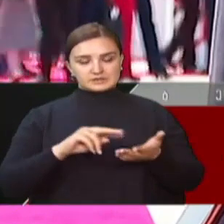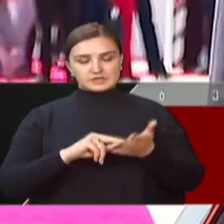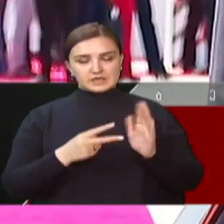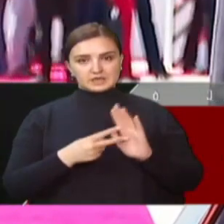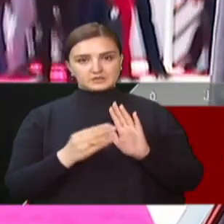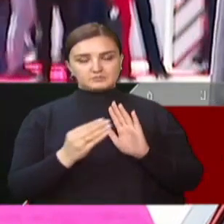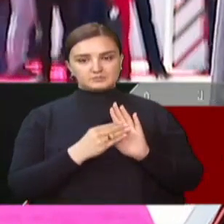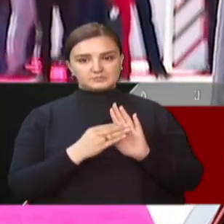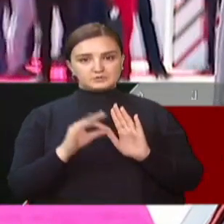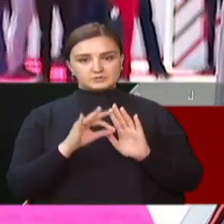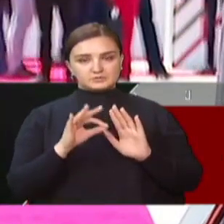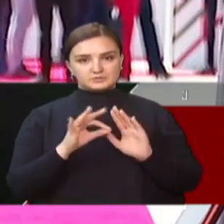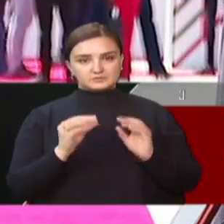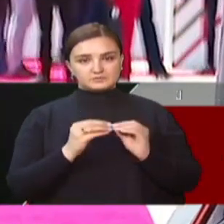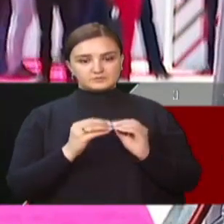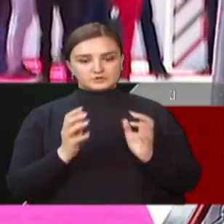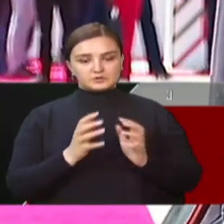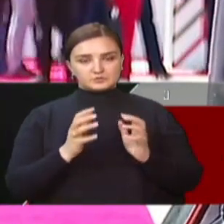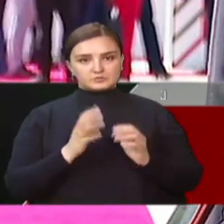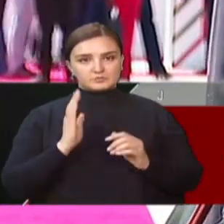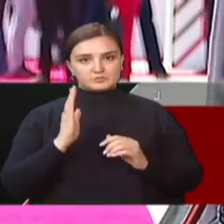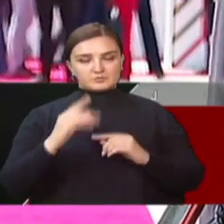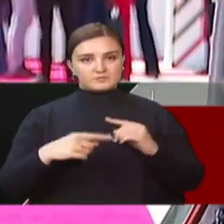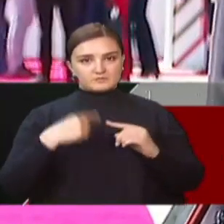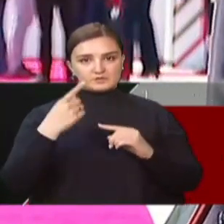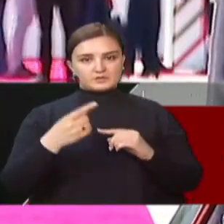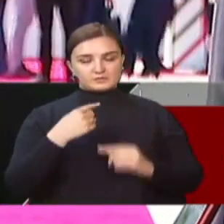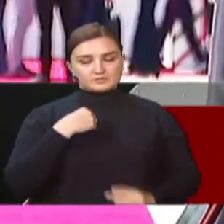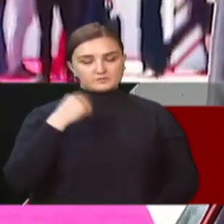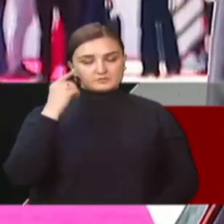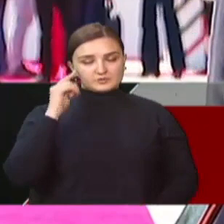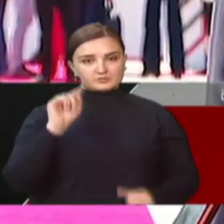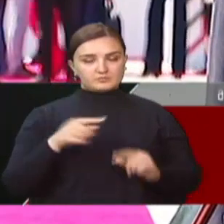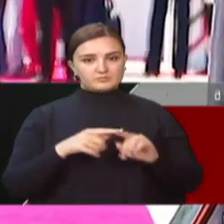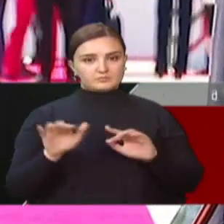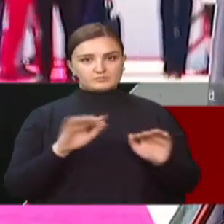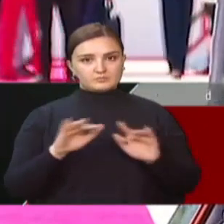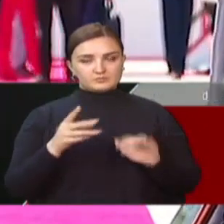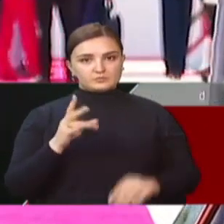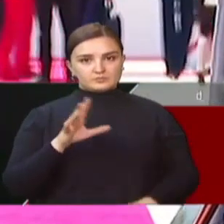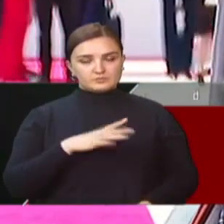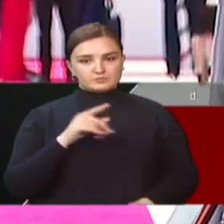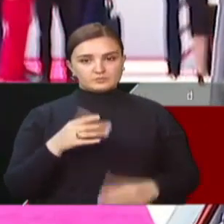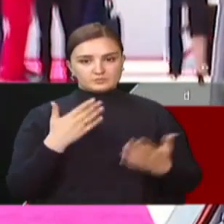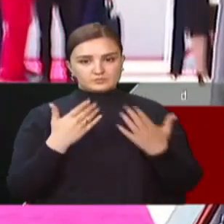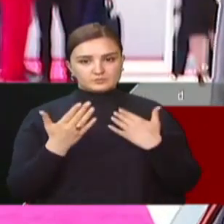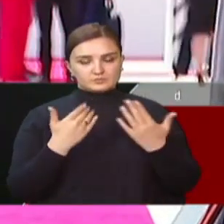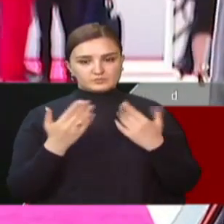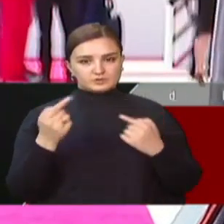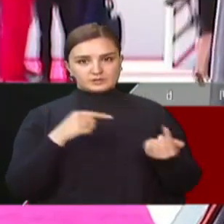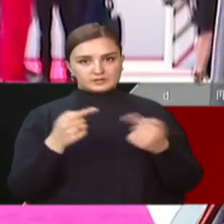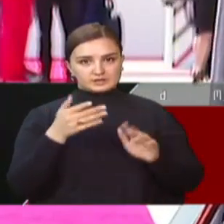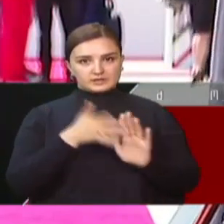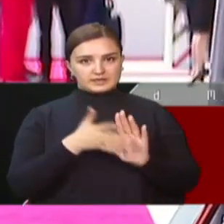წესრიგის შენარჩუნებაზე მომავალში და ვფიქრობ რომ ეს პროცესი უნდა იყოს ურთიერთ